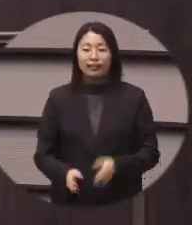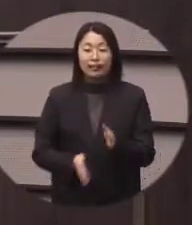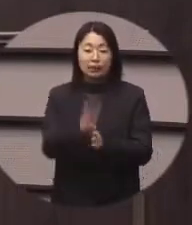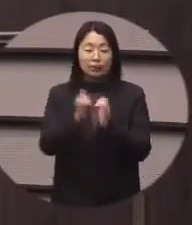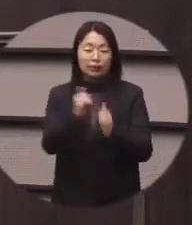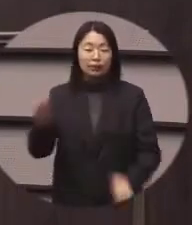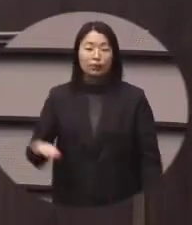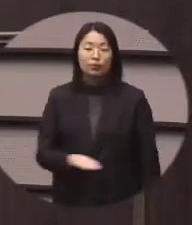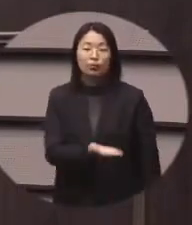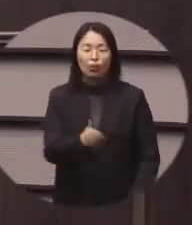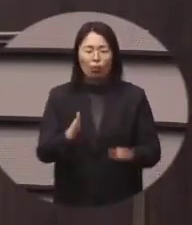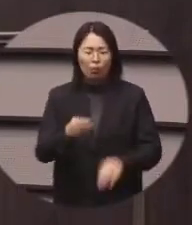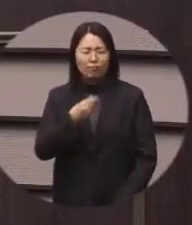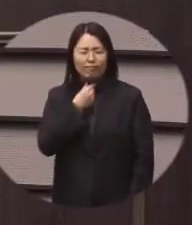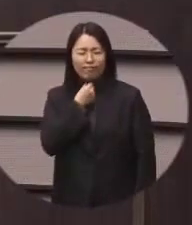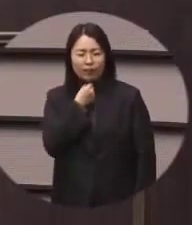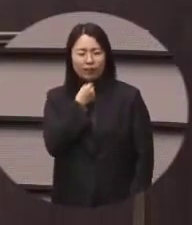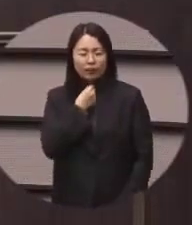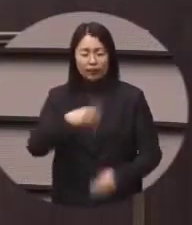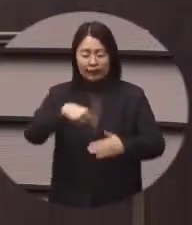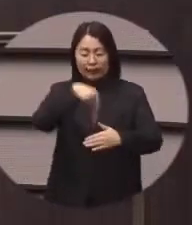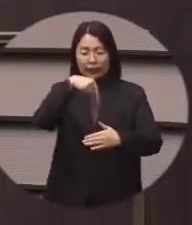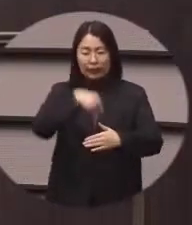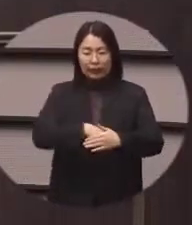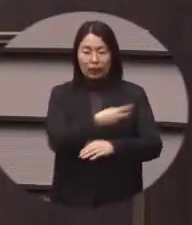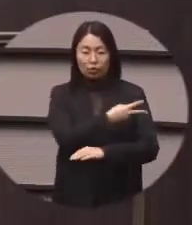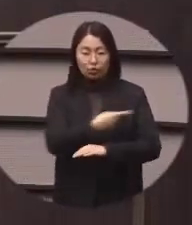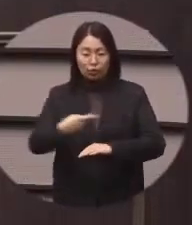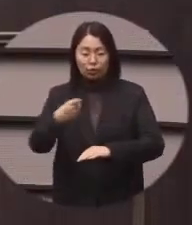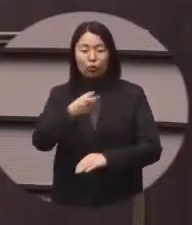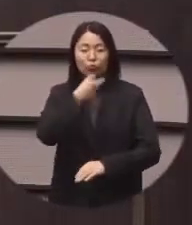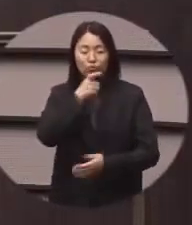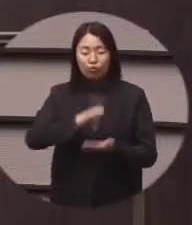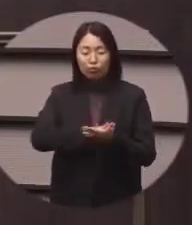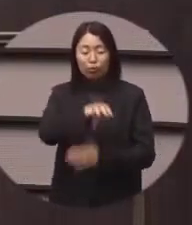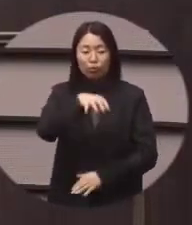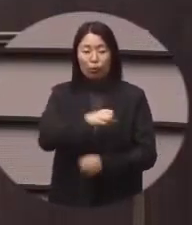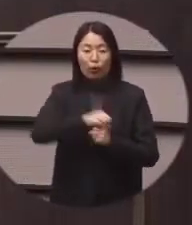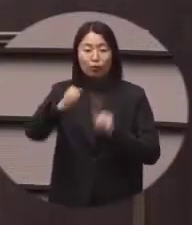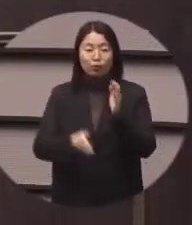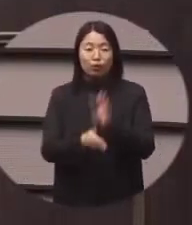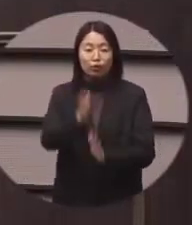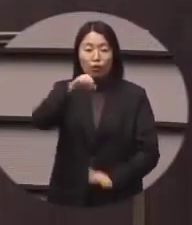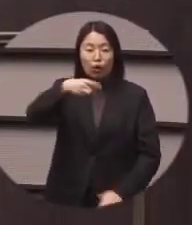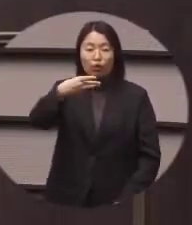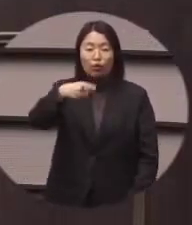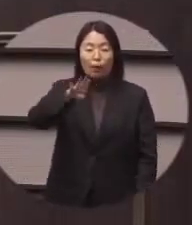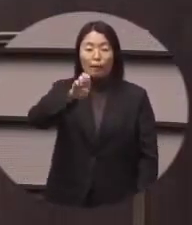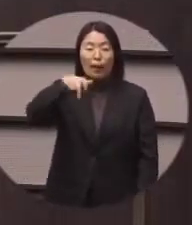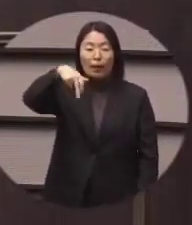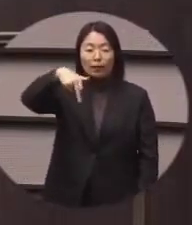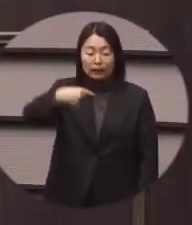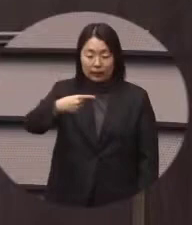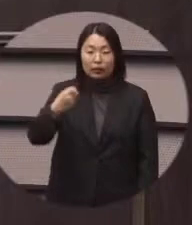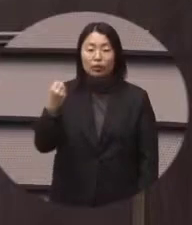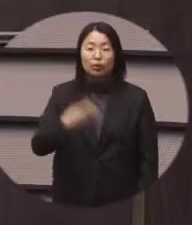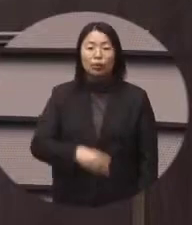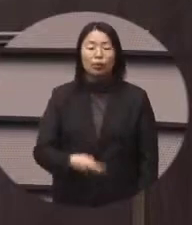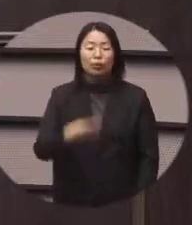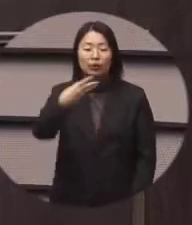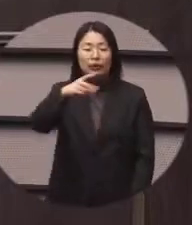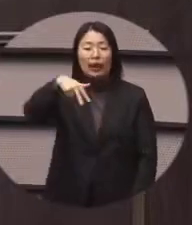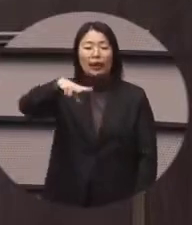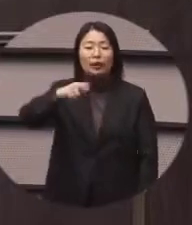시민 여러분의 오랜 숙원 사업인 실내 수영장과 물놀이장을 갖춘 광주시 워터파크와 태전 국민체육센터,